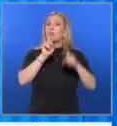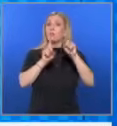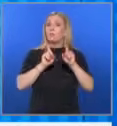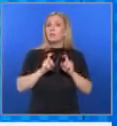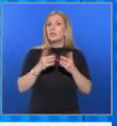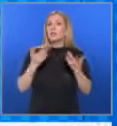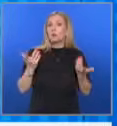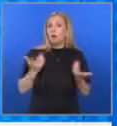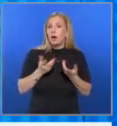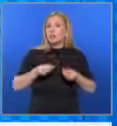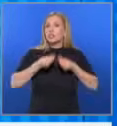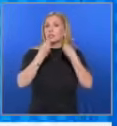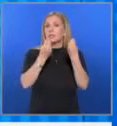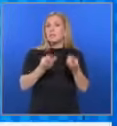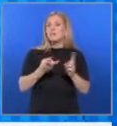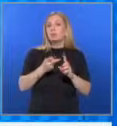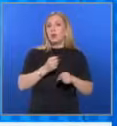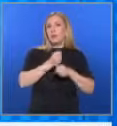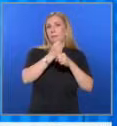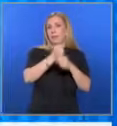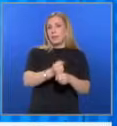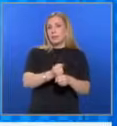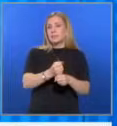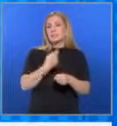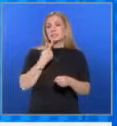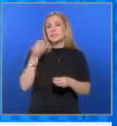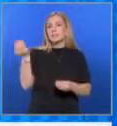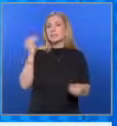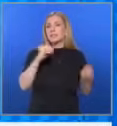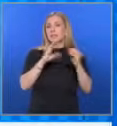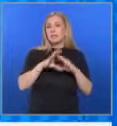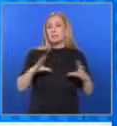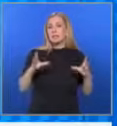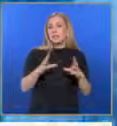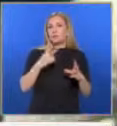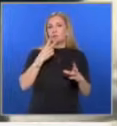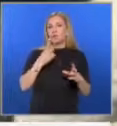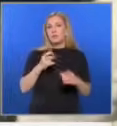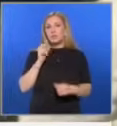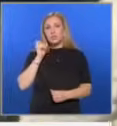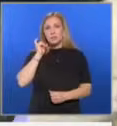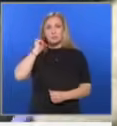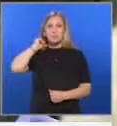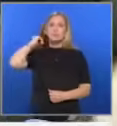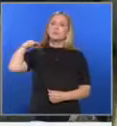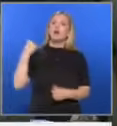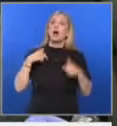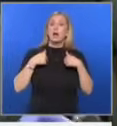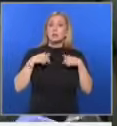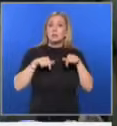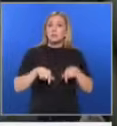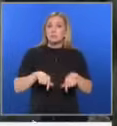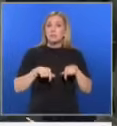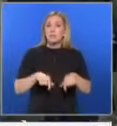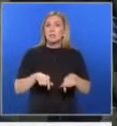кога евентуално ще връчи втория проучвателен мандат за съставяне на правителство. Вижте. Аз очаквам още тези